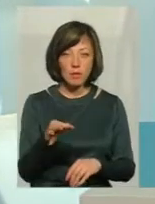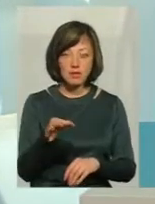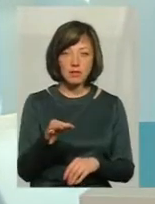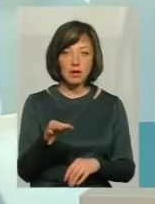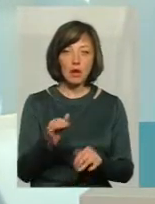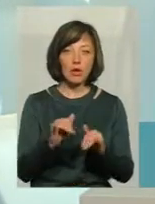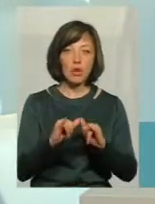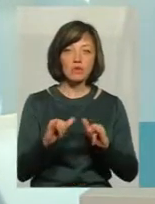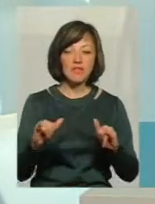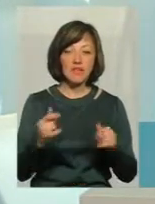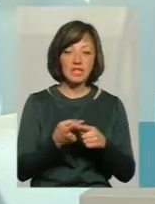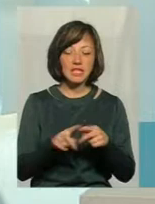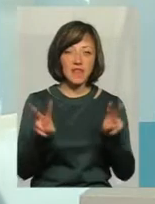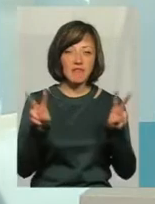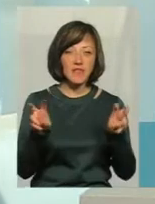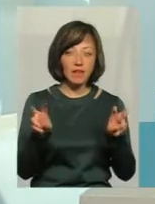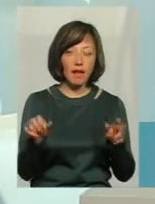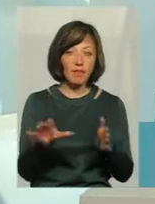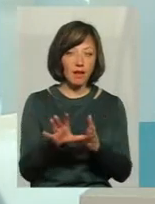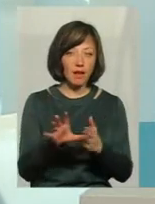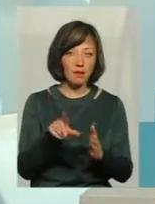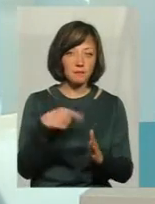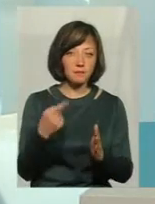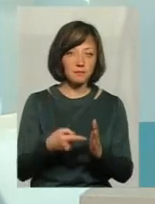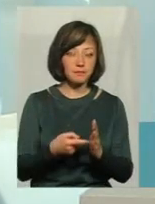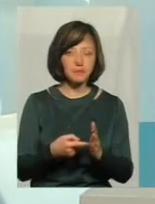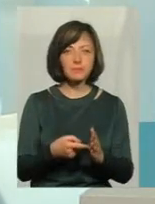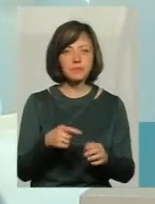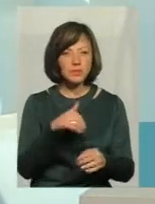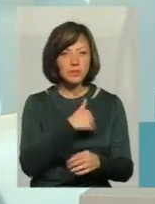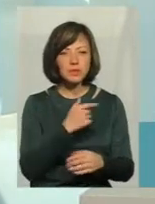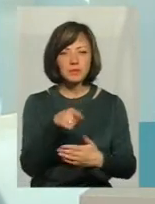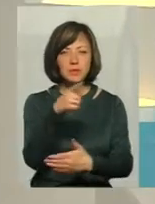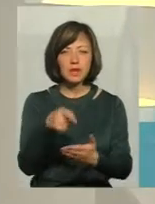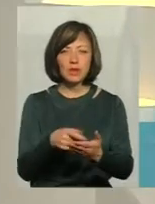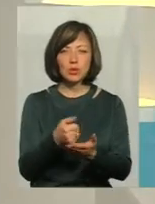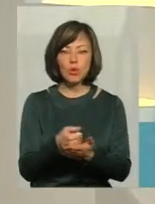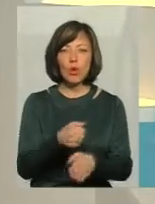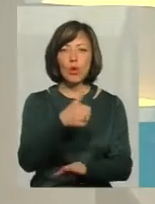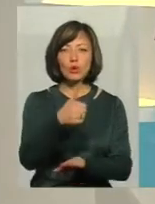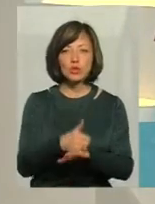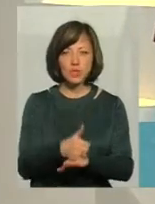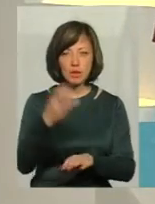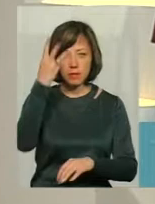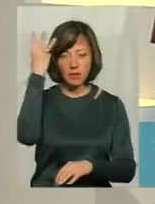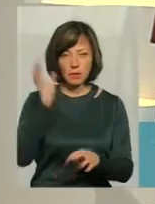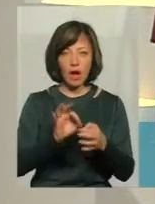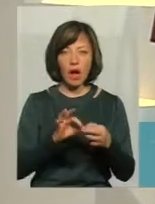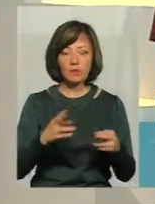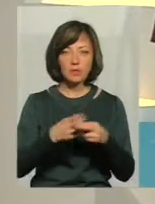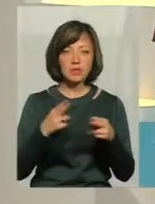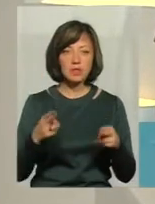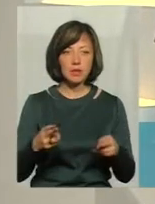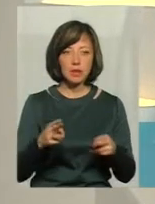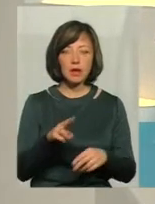перспективі розвивати цей вид енергії? А от нам дуже би хотілося це питання поставити якраз до очільника Хмельницької атомної, до